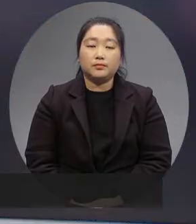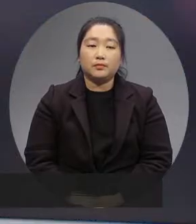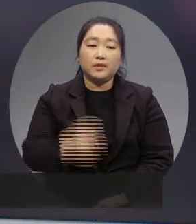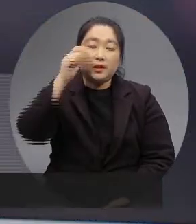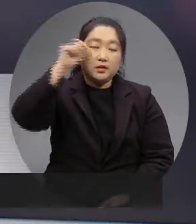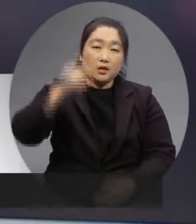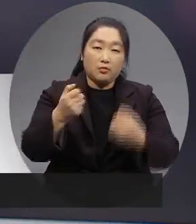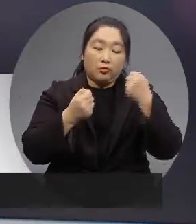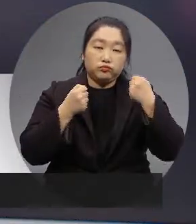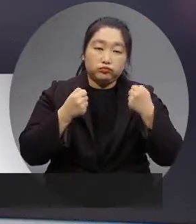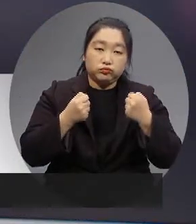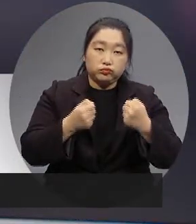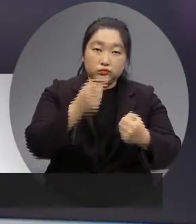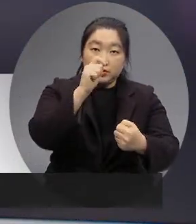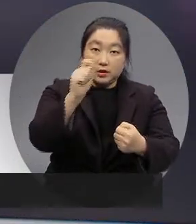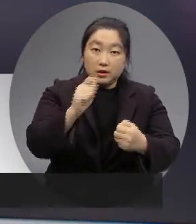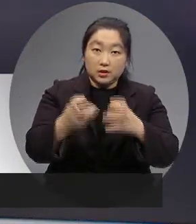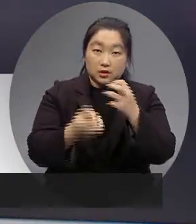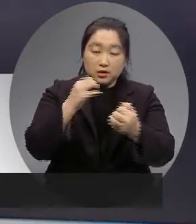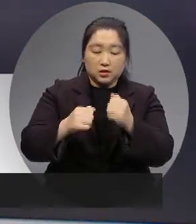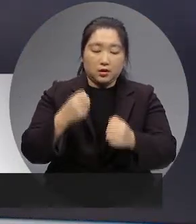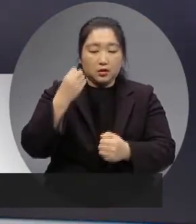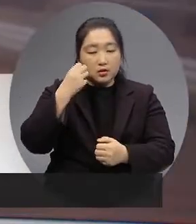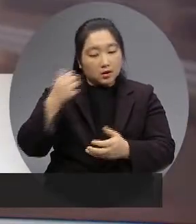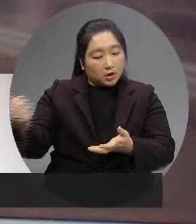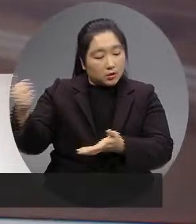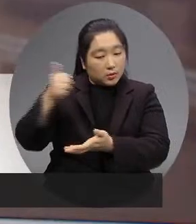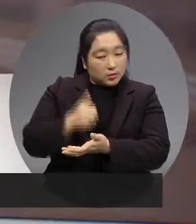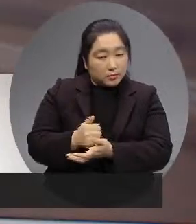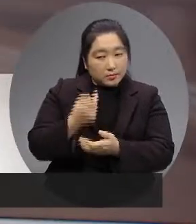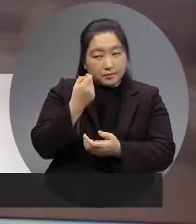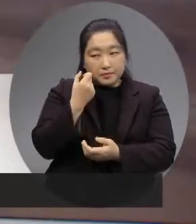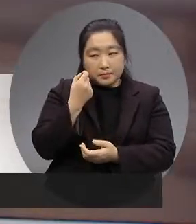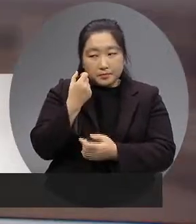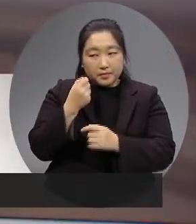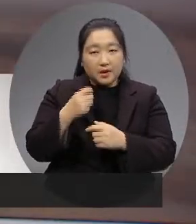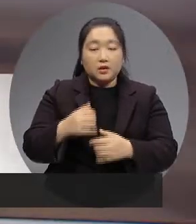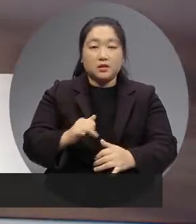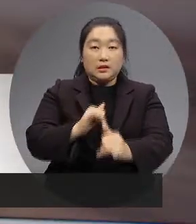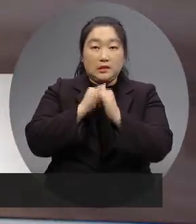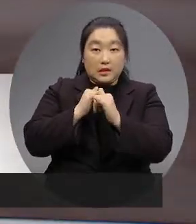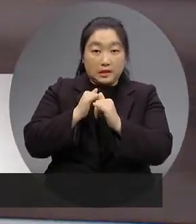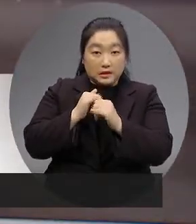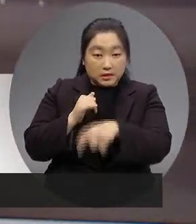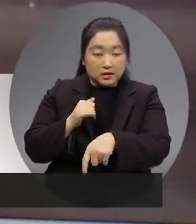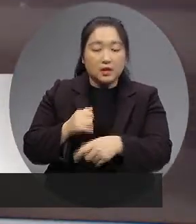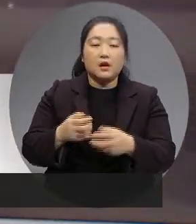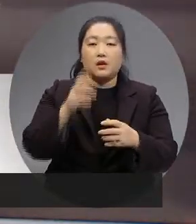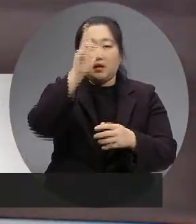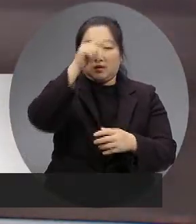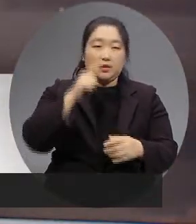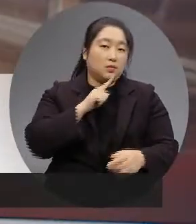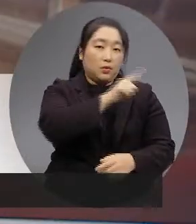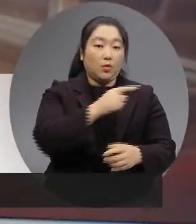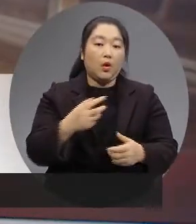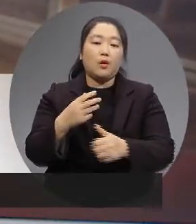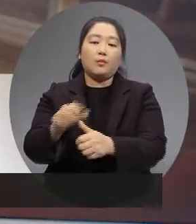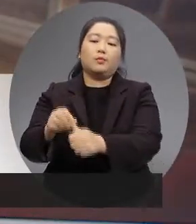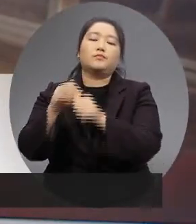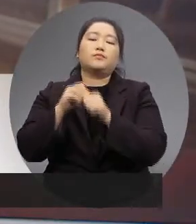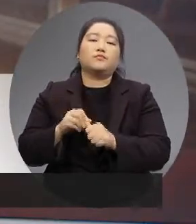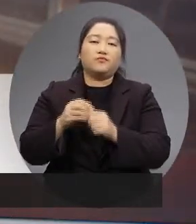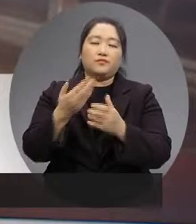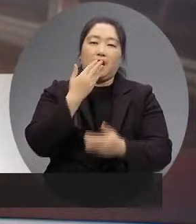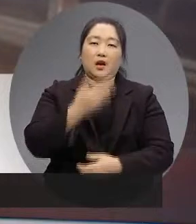새벽 운행을 하던 택시기사가 이상한 낌새의 손님을 눈여겨본 뒤 극단적 선택을 하려 하자 경찰에 신고해 목숨을